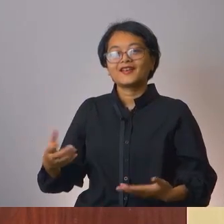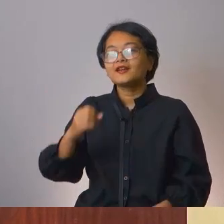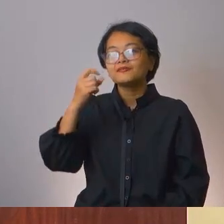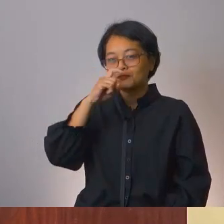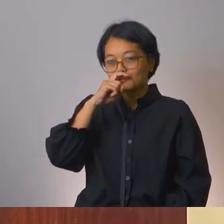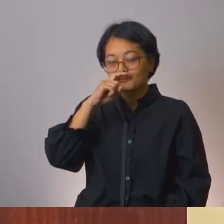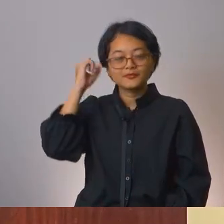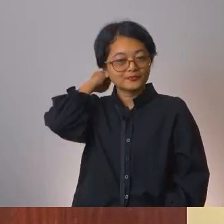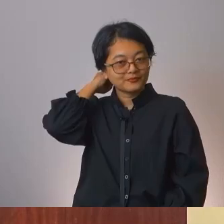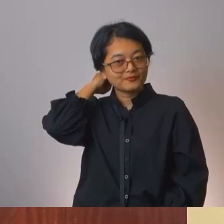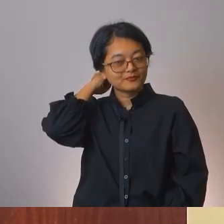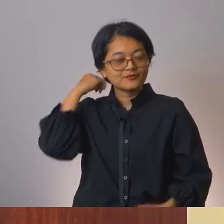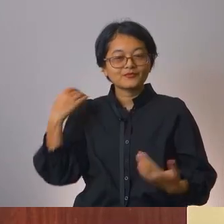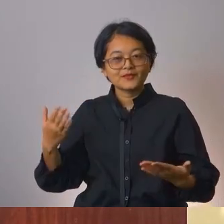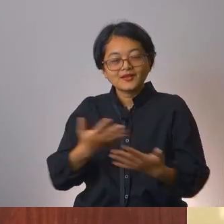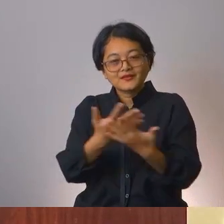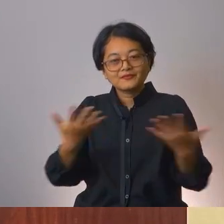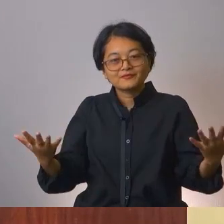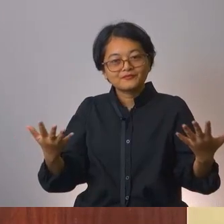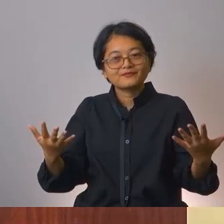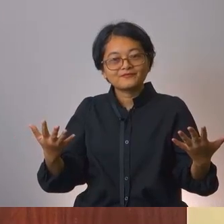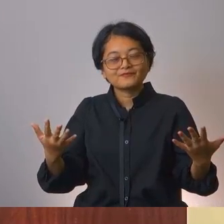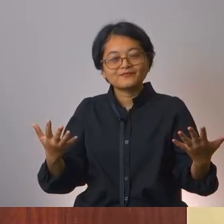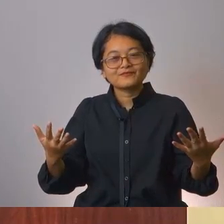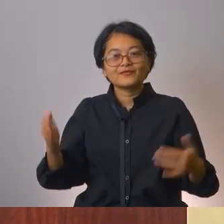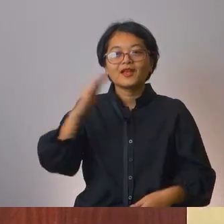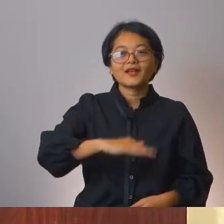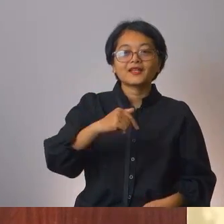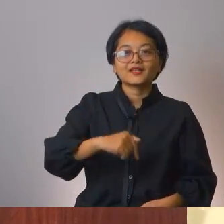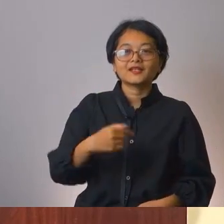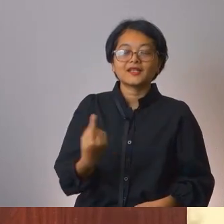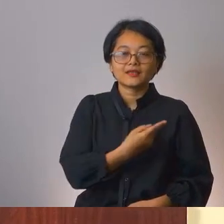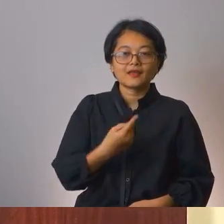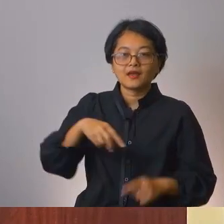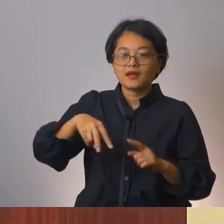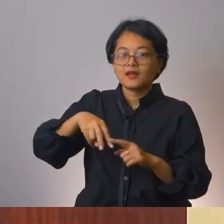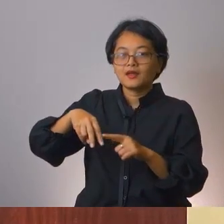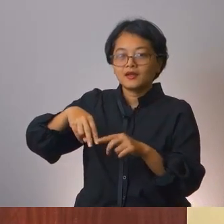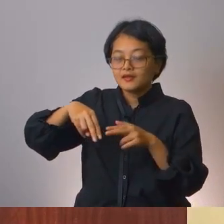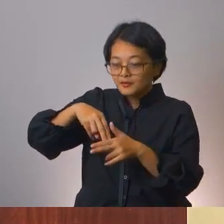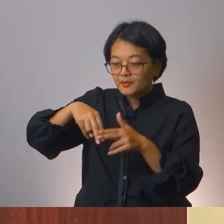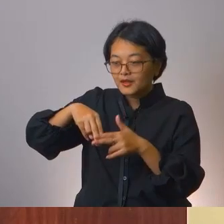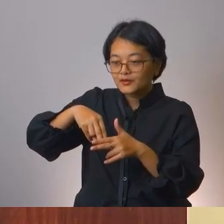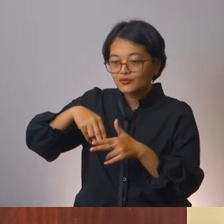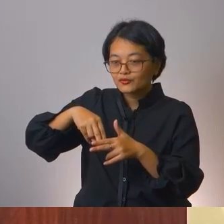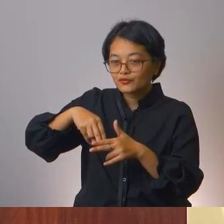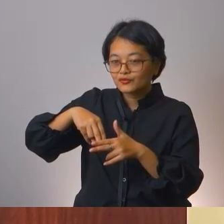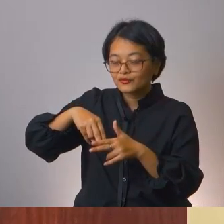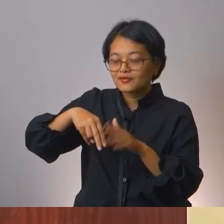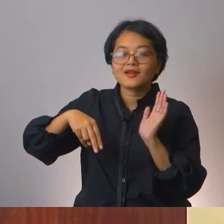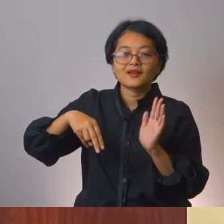merayakan Kamis Putih, hari ini kita tidak melakukan ritual pembasuhan kaki seperti saya katakan tadi.